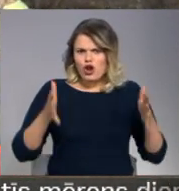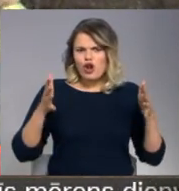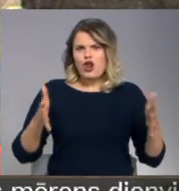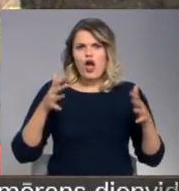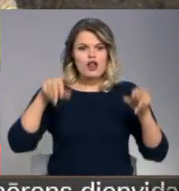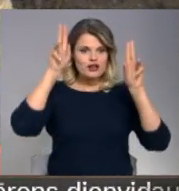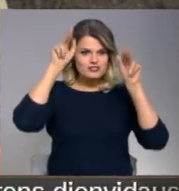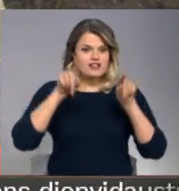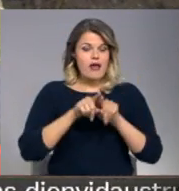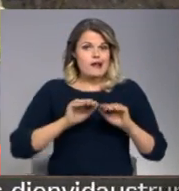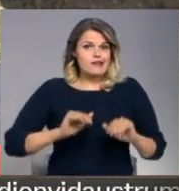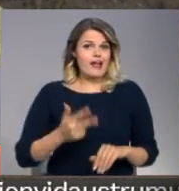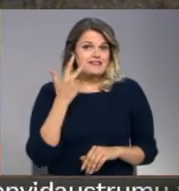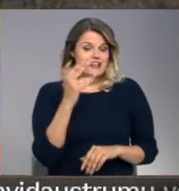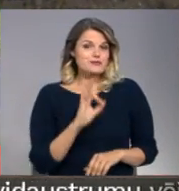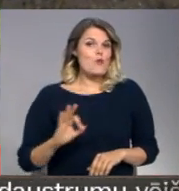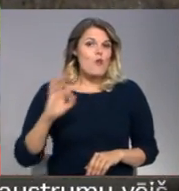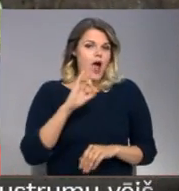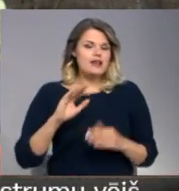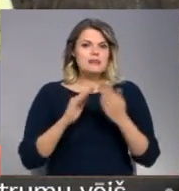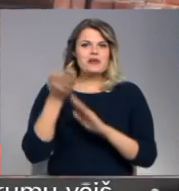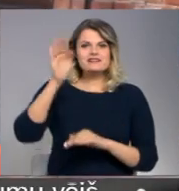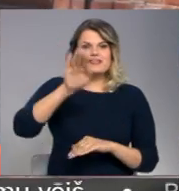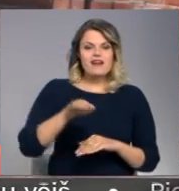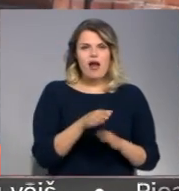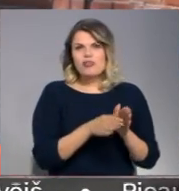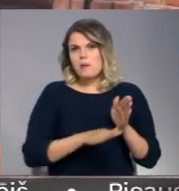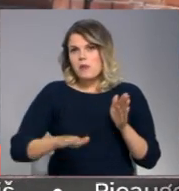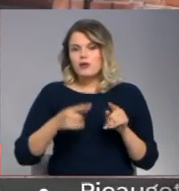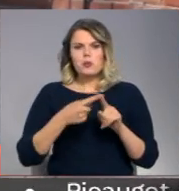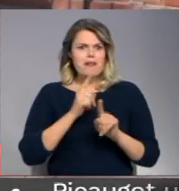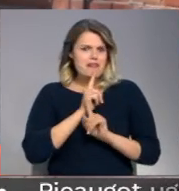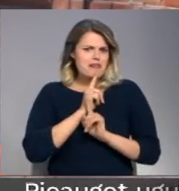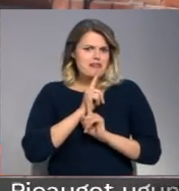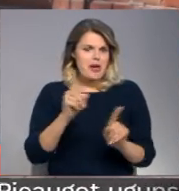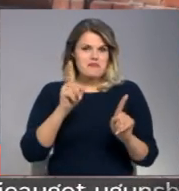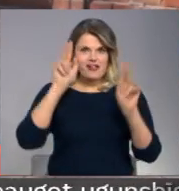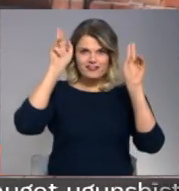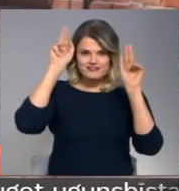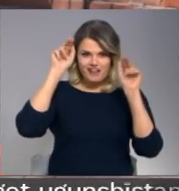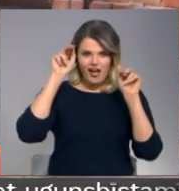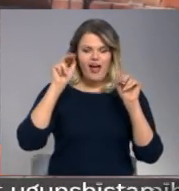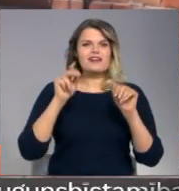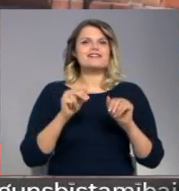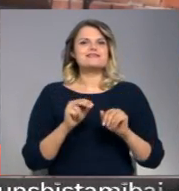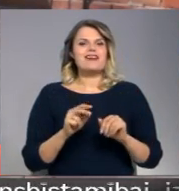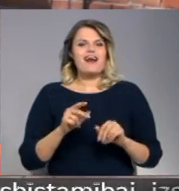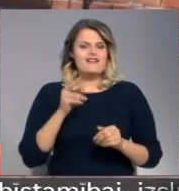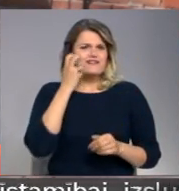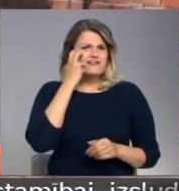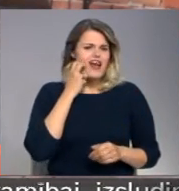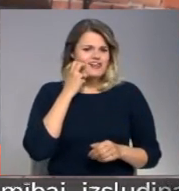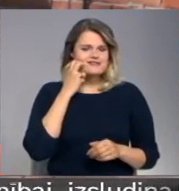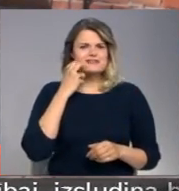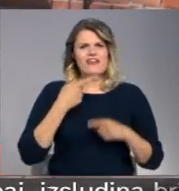kas izdējis arī trīs olas, mīt pilskalnu pakājie, bet pats neparastākais garaus tapis dodot otro dzīvi